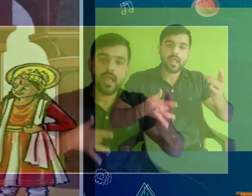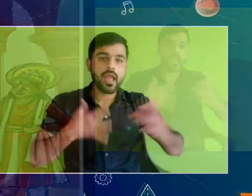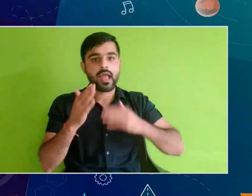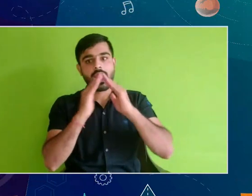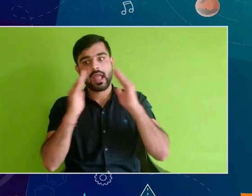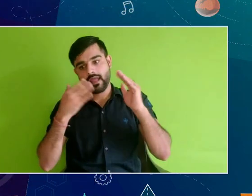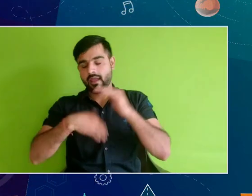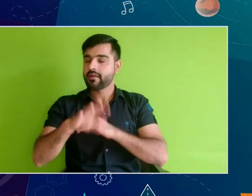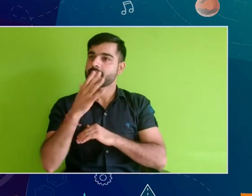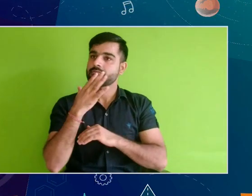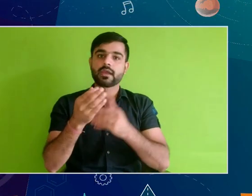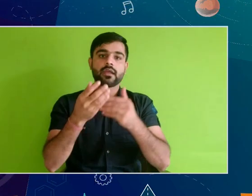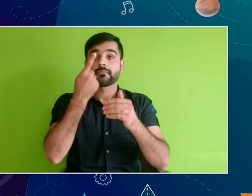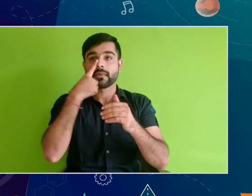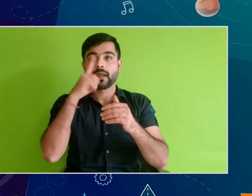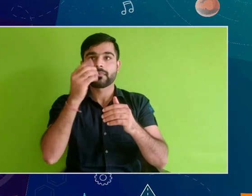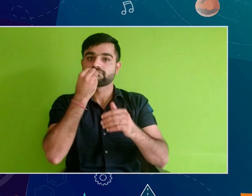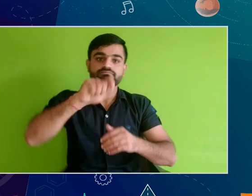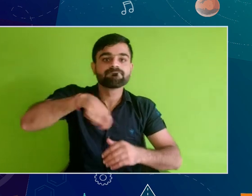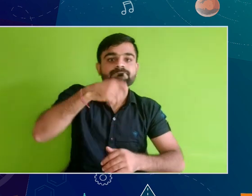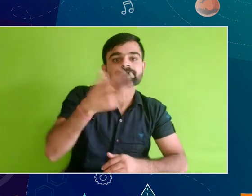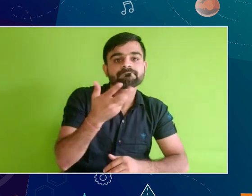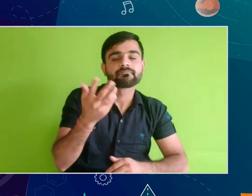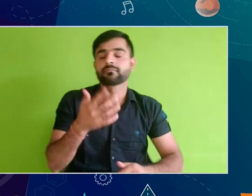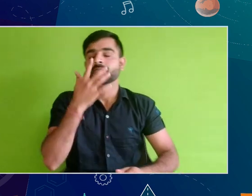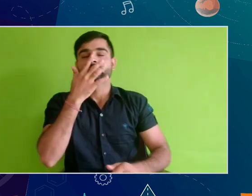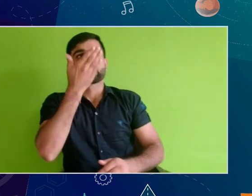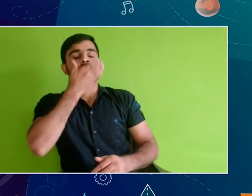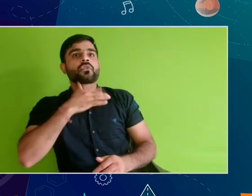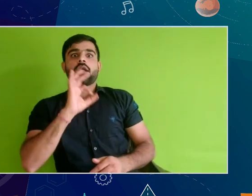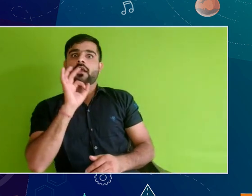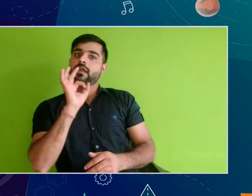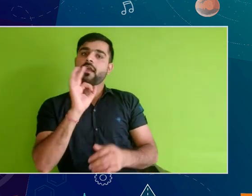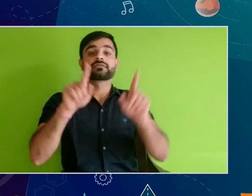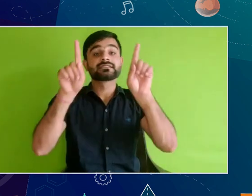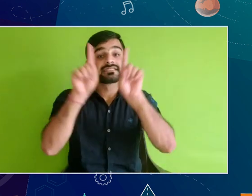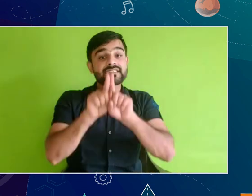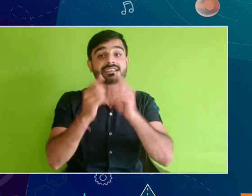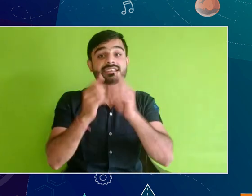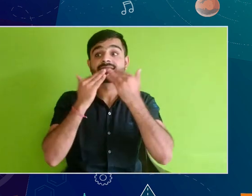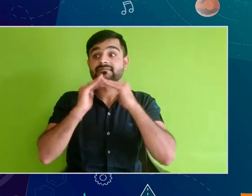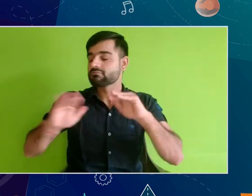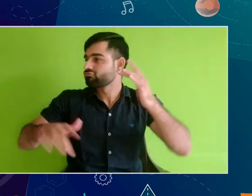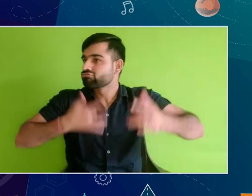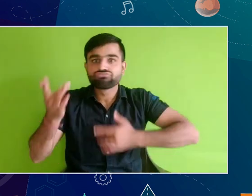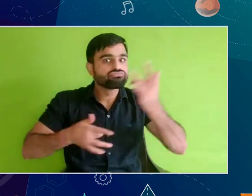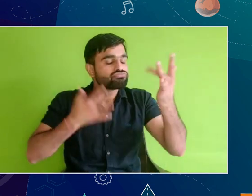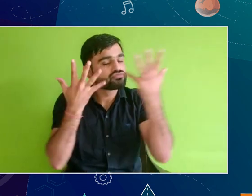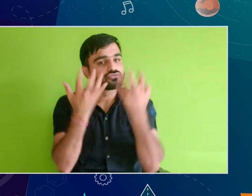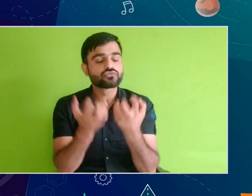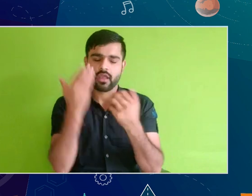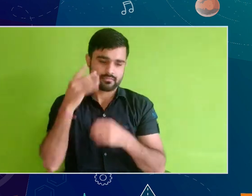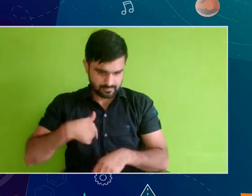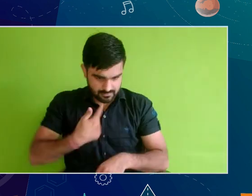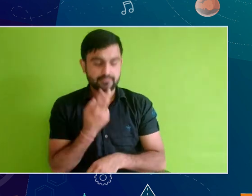ने किचन में क्या बनाया है, बहुत अच्छी खुशबू आ रही है, इसी तरह उन्हें भी बहुत क्यूरियोसिटी हुई कि मैं जाकर देखूं